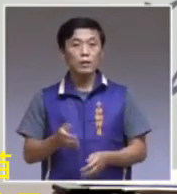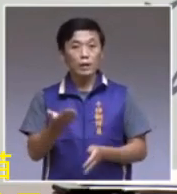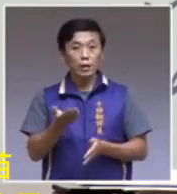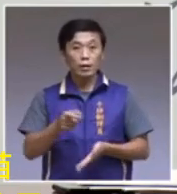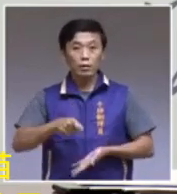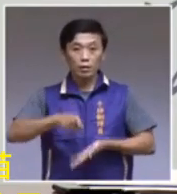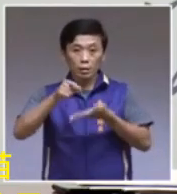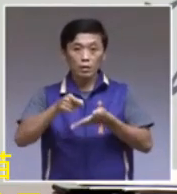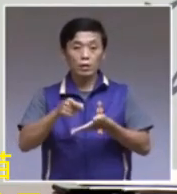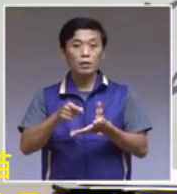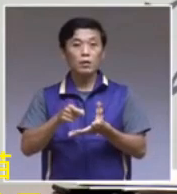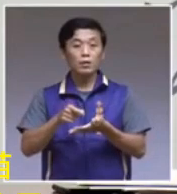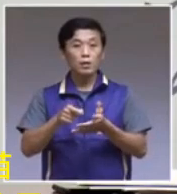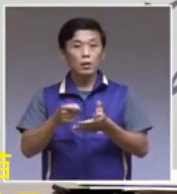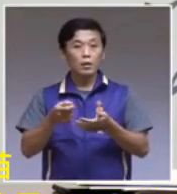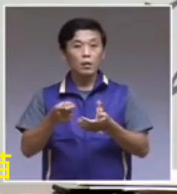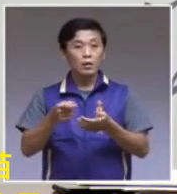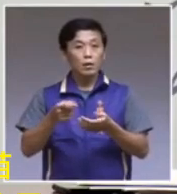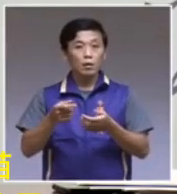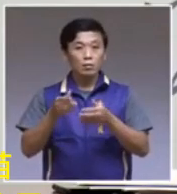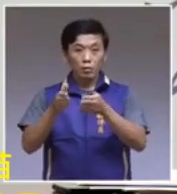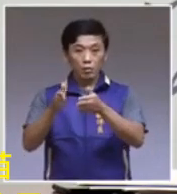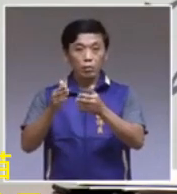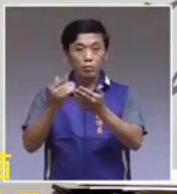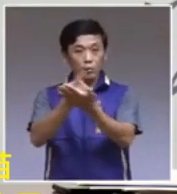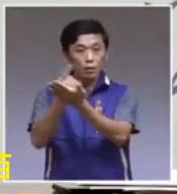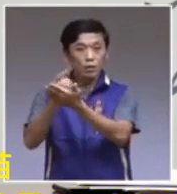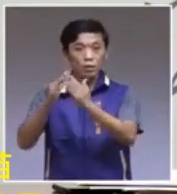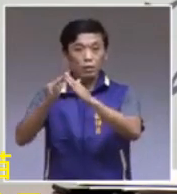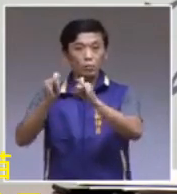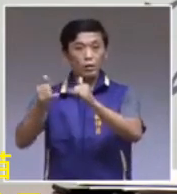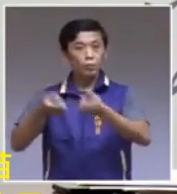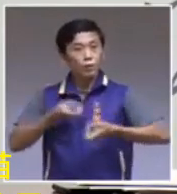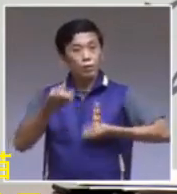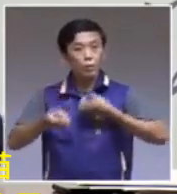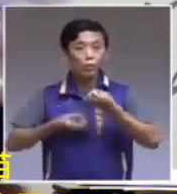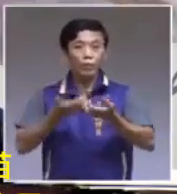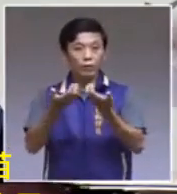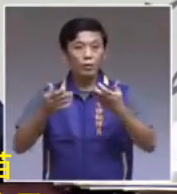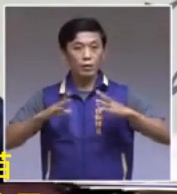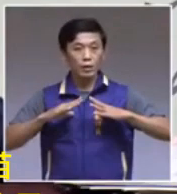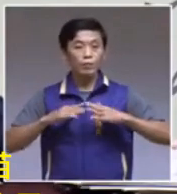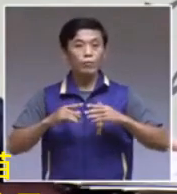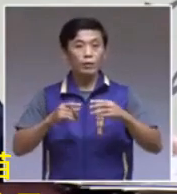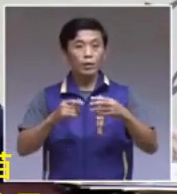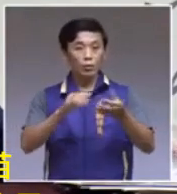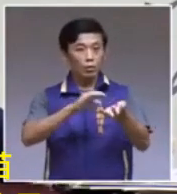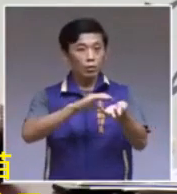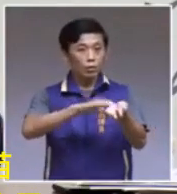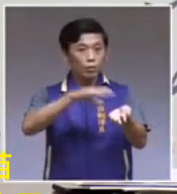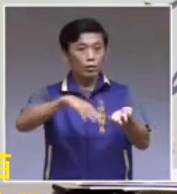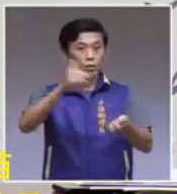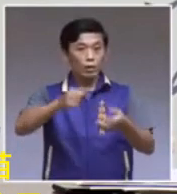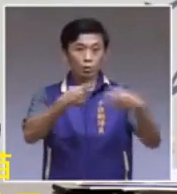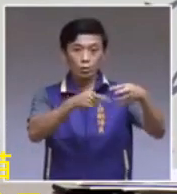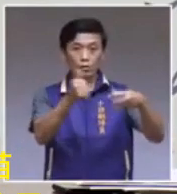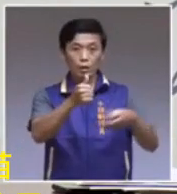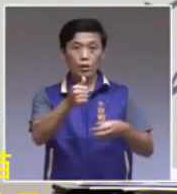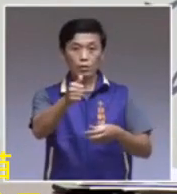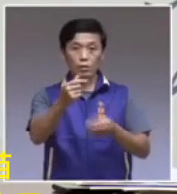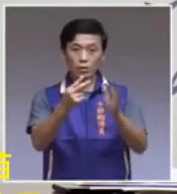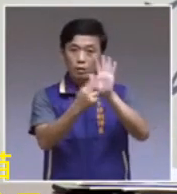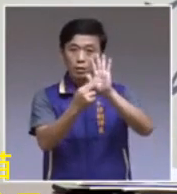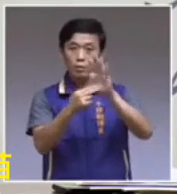有市民朋友的分享，谢谢。 好，谢谢钟院长非常清楚的说